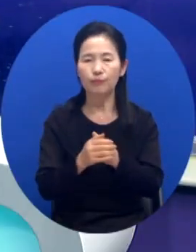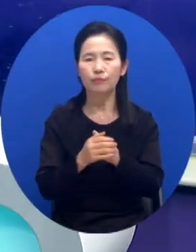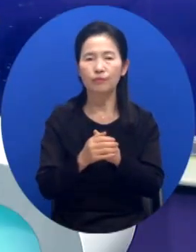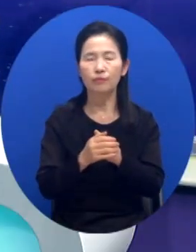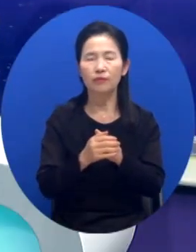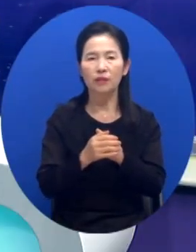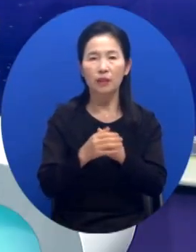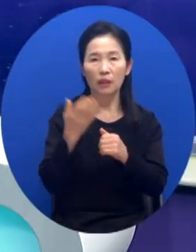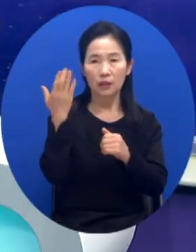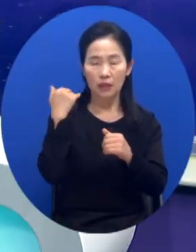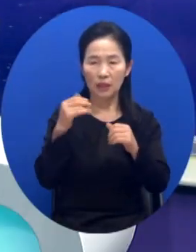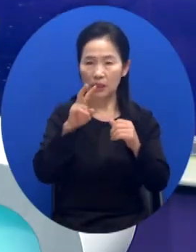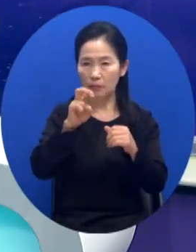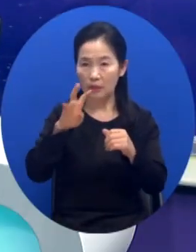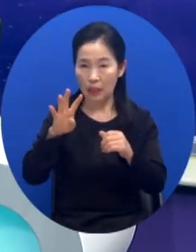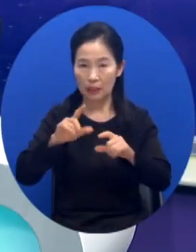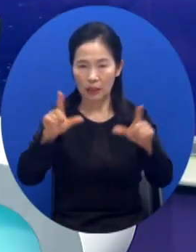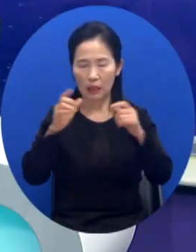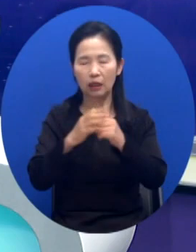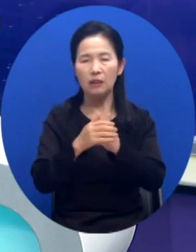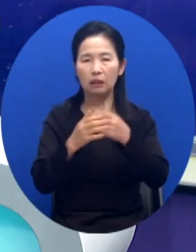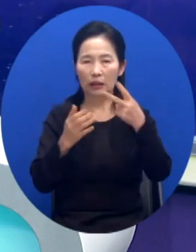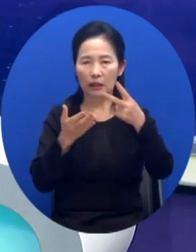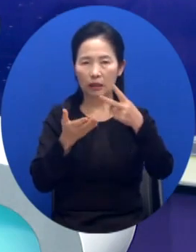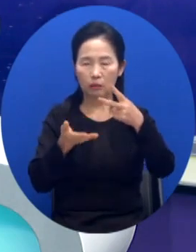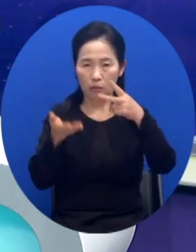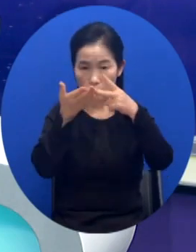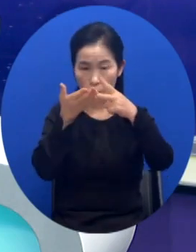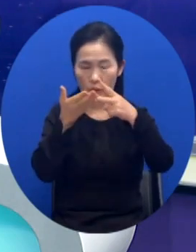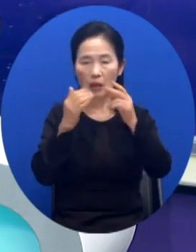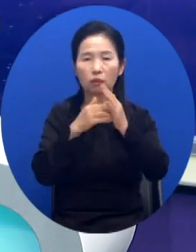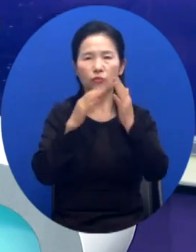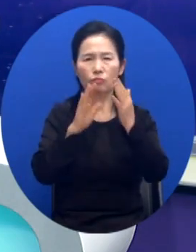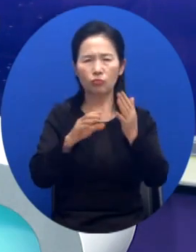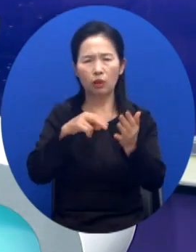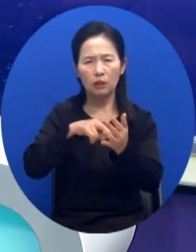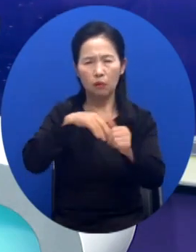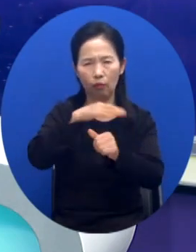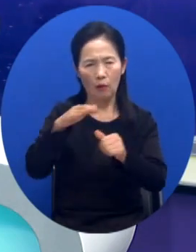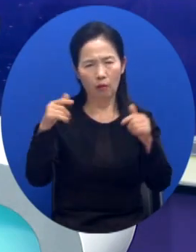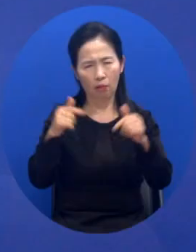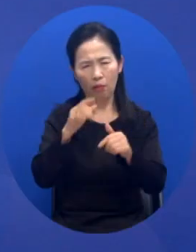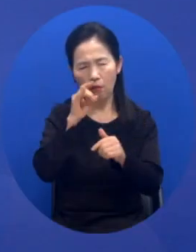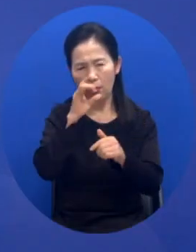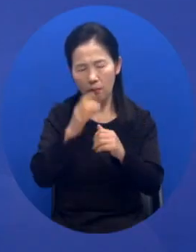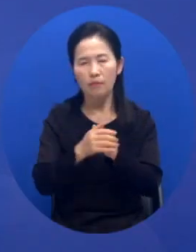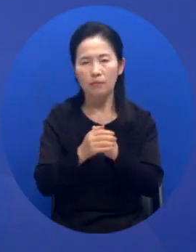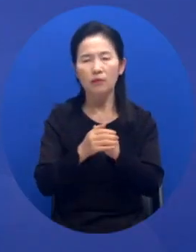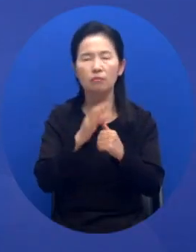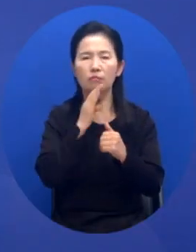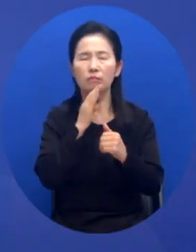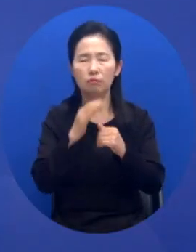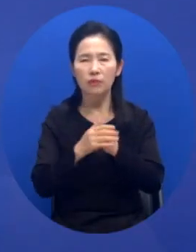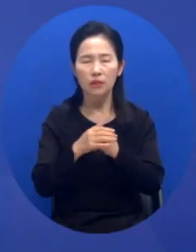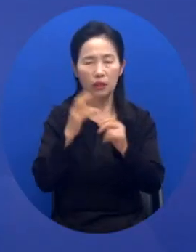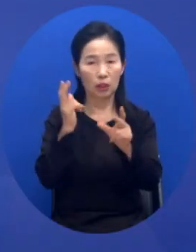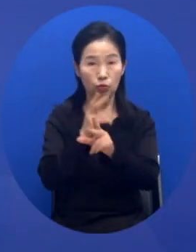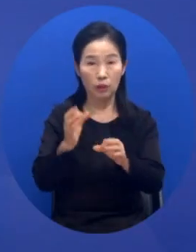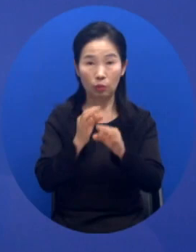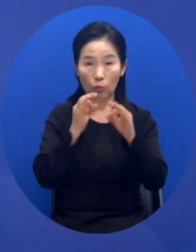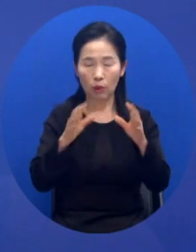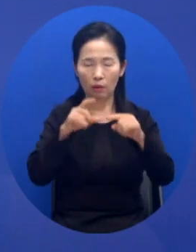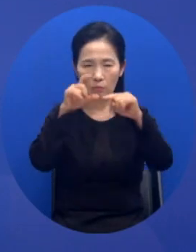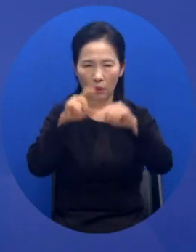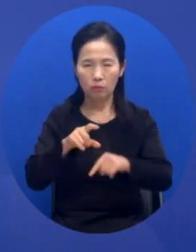지난 24일에 2단계 로 격상 되고 나서 상황이 나아지고 있지 않네요 그렇습니다 최근 1주일간 이제 1일 평균 확진 지하수가